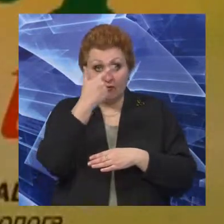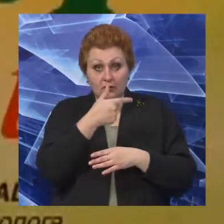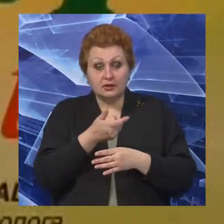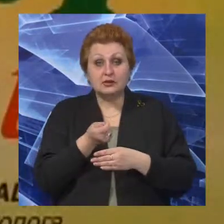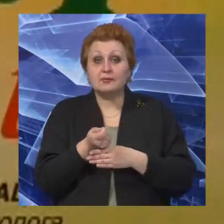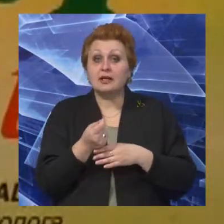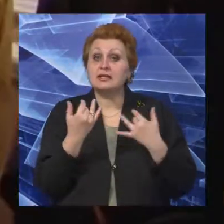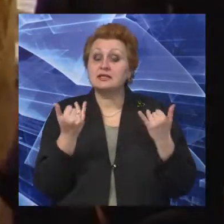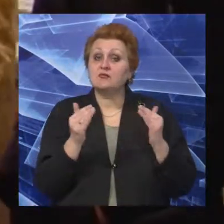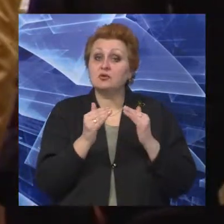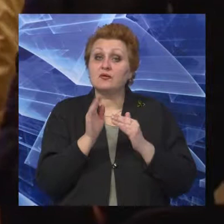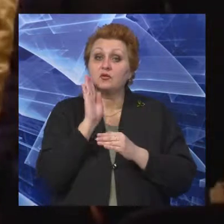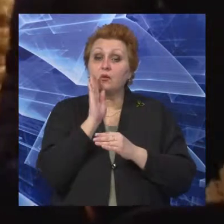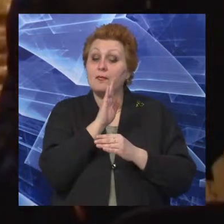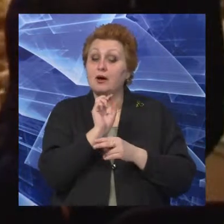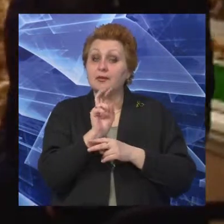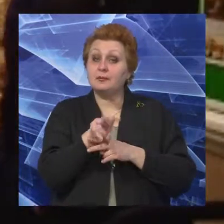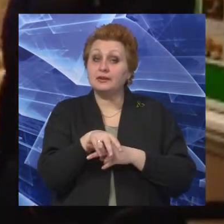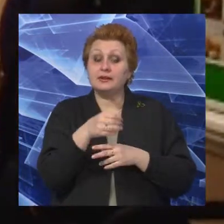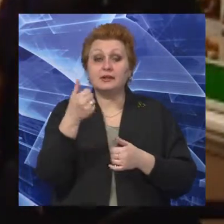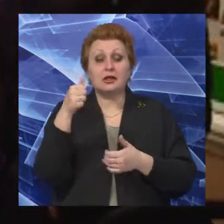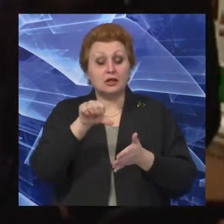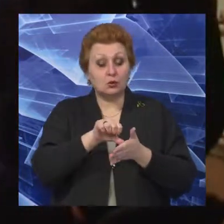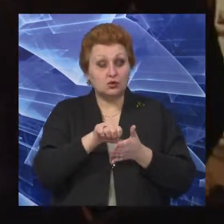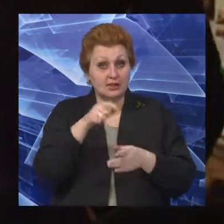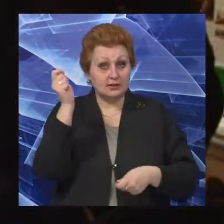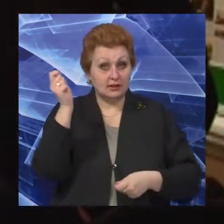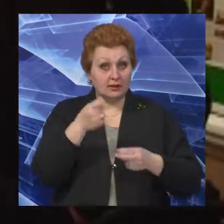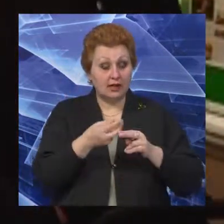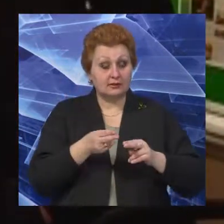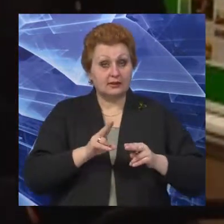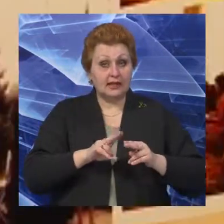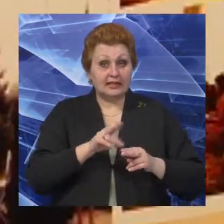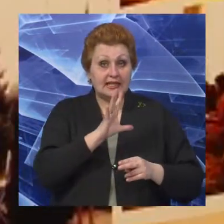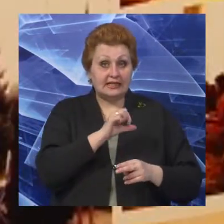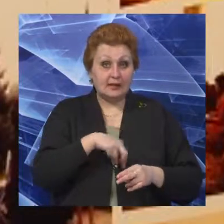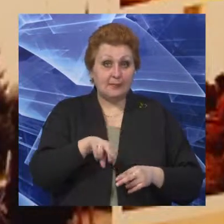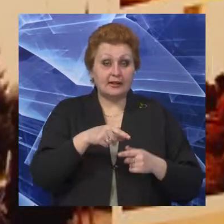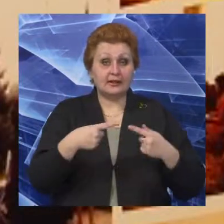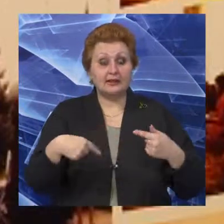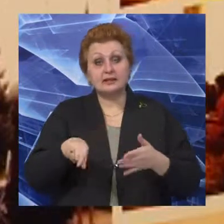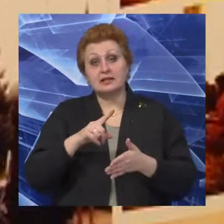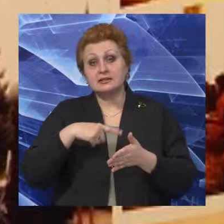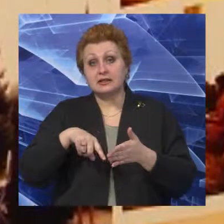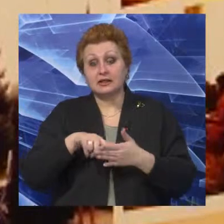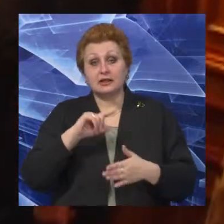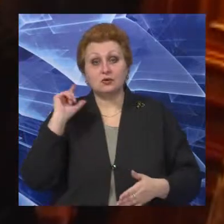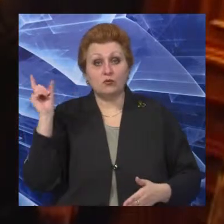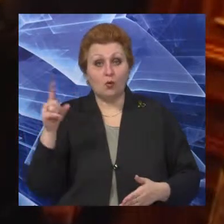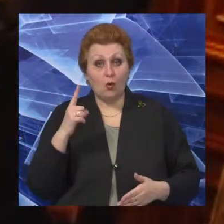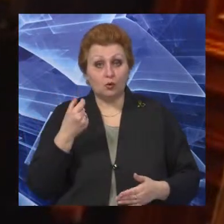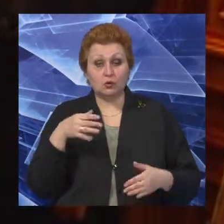личном попечении. Сегодня в дом мамы приехали участники межрегиональной конференции. Это представители епархии из разных городов Южного